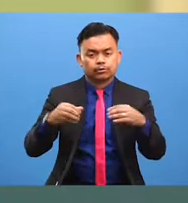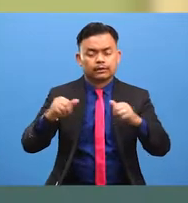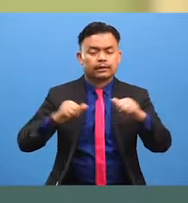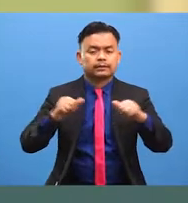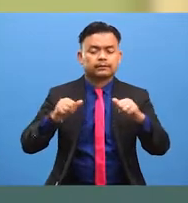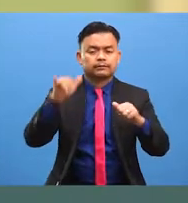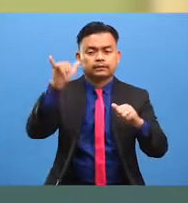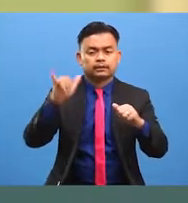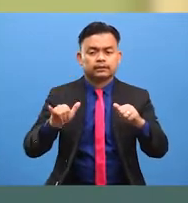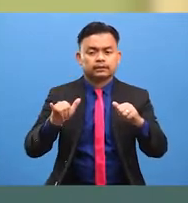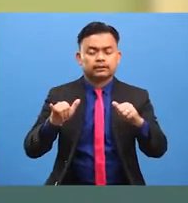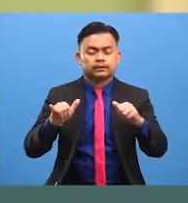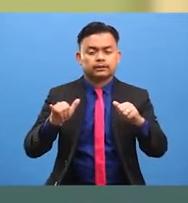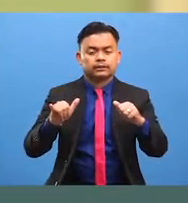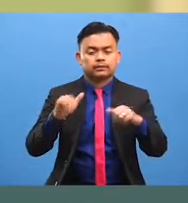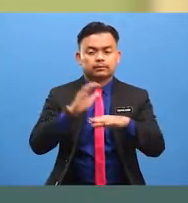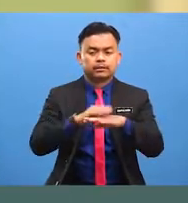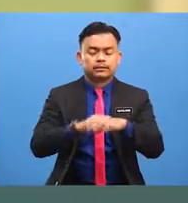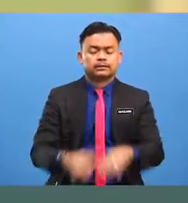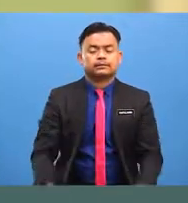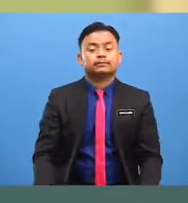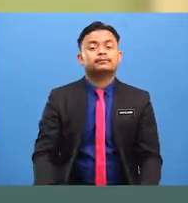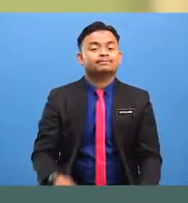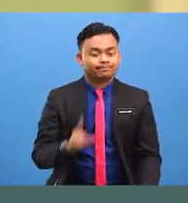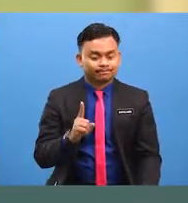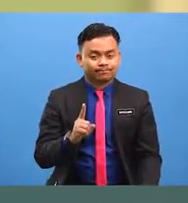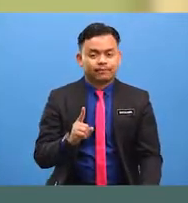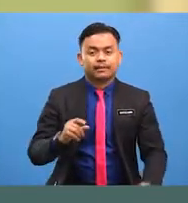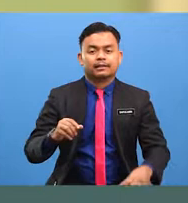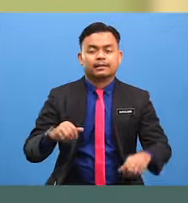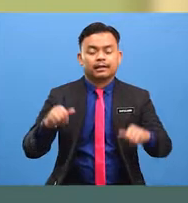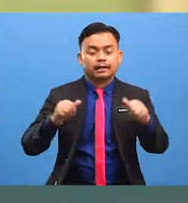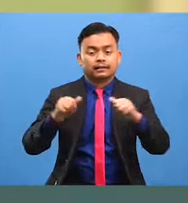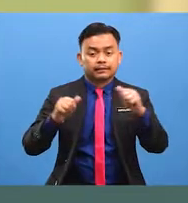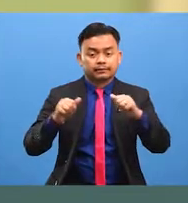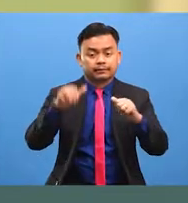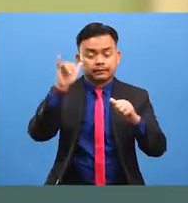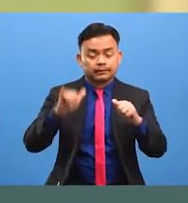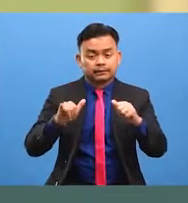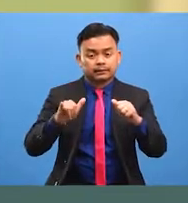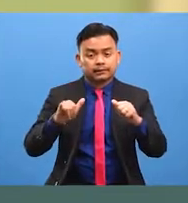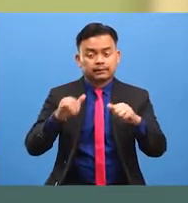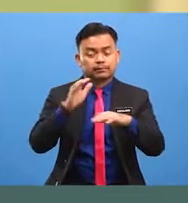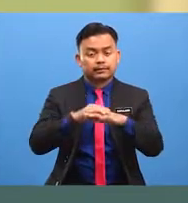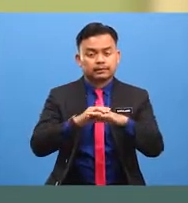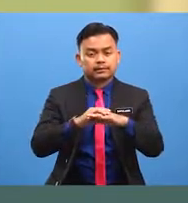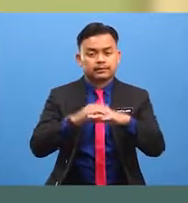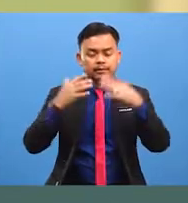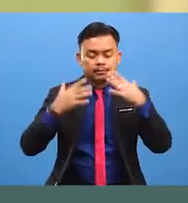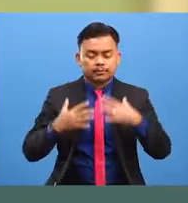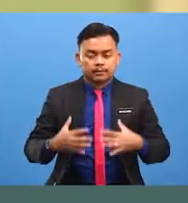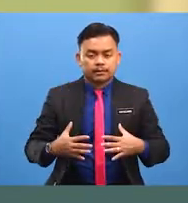Ha, semasa kita membuat aktiviti yang cergas, badan kita akan memerlukan lebih banyak